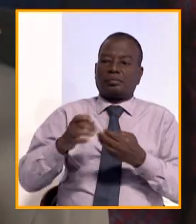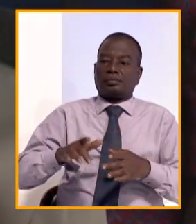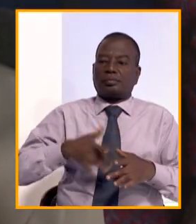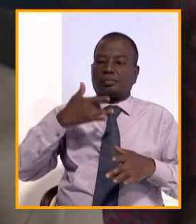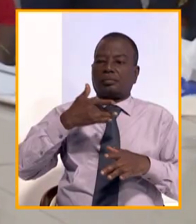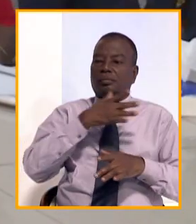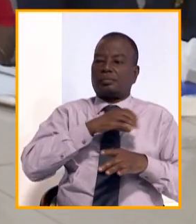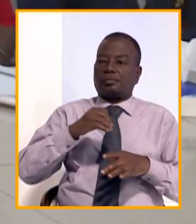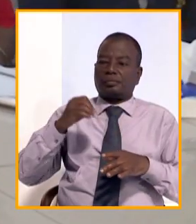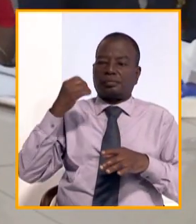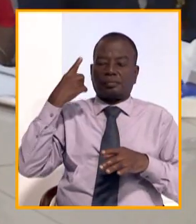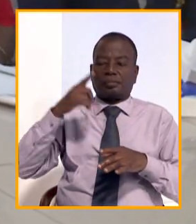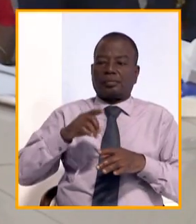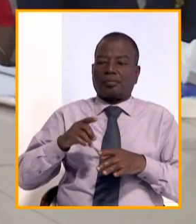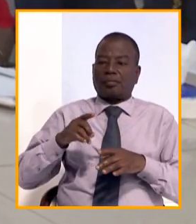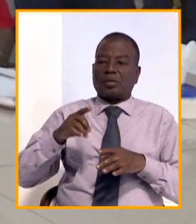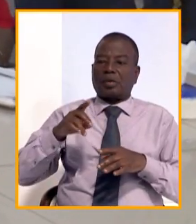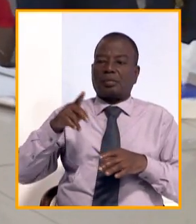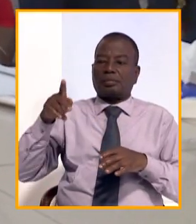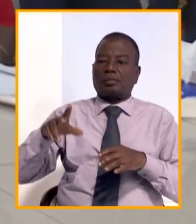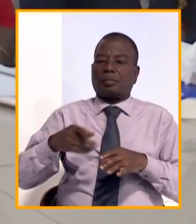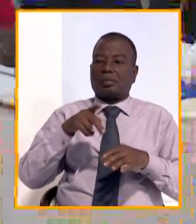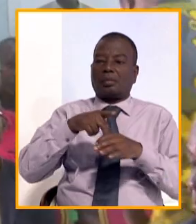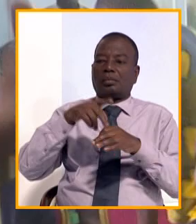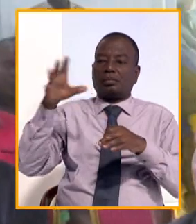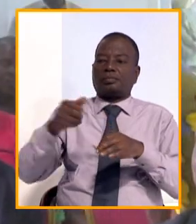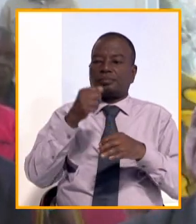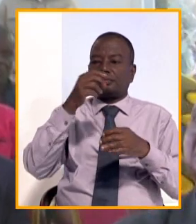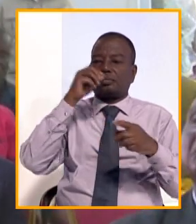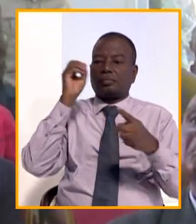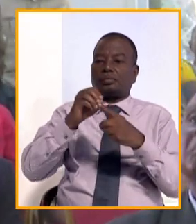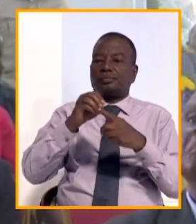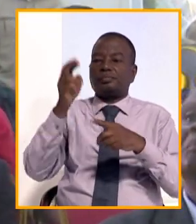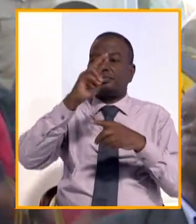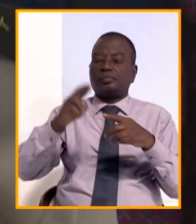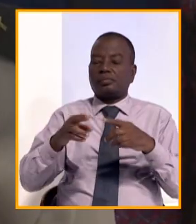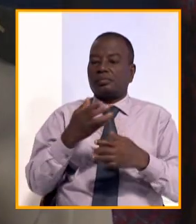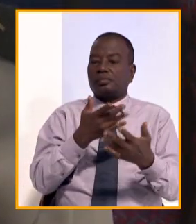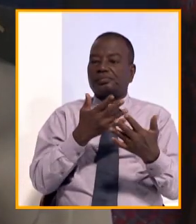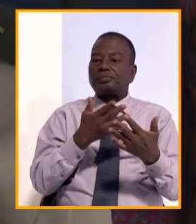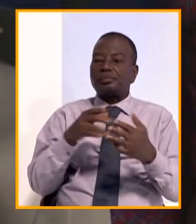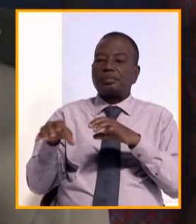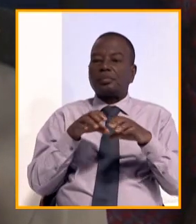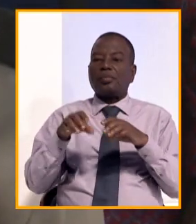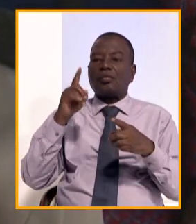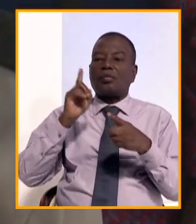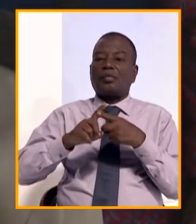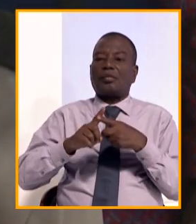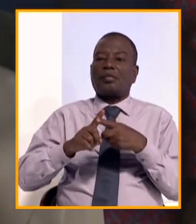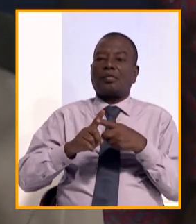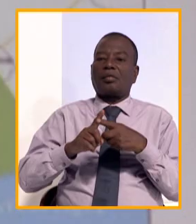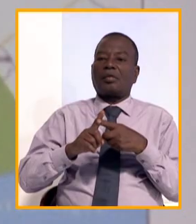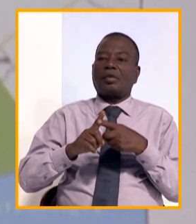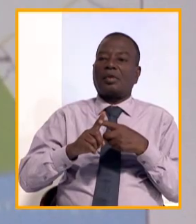prendre en compte les préoccupations des parties prenantes sur les objectifs et résultats attendus s'est tenu récemment dans la salle